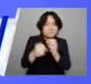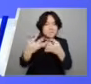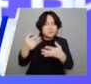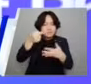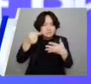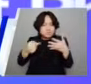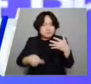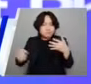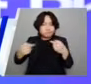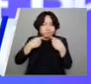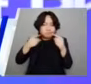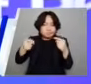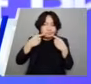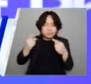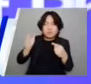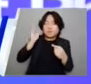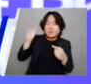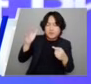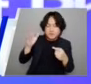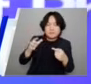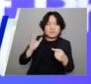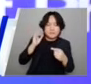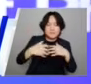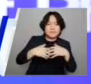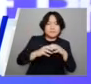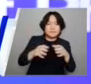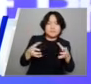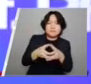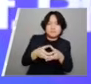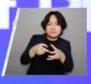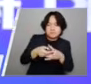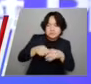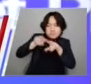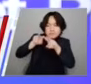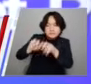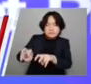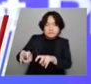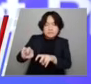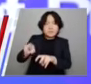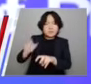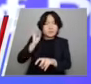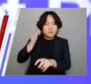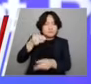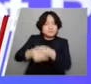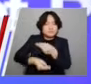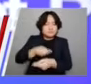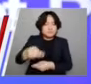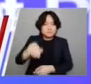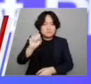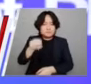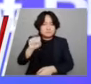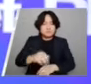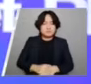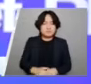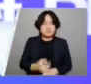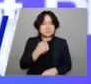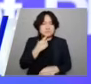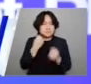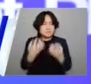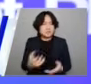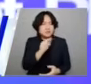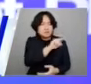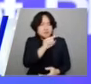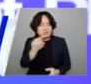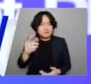investigation natin. They have to go through the process. However, having said that they are innocent till proven guilty, There are no